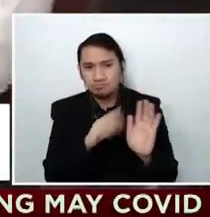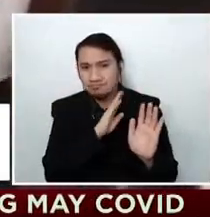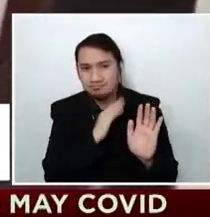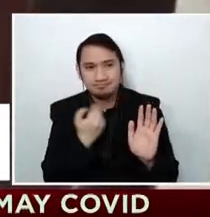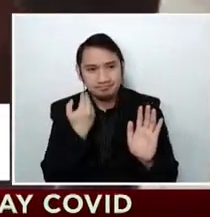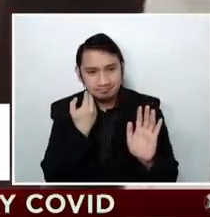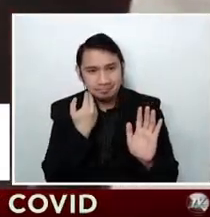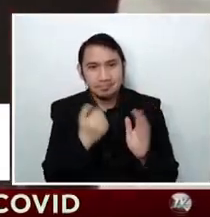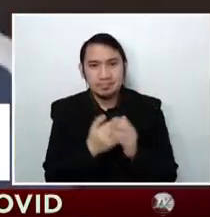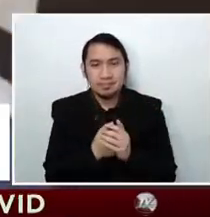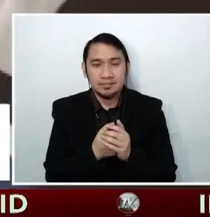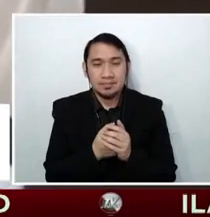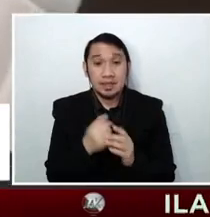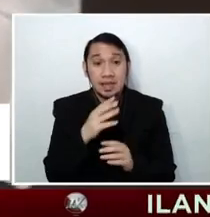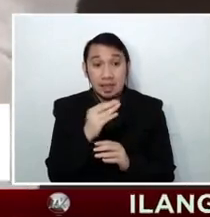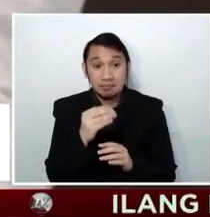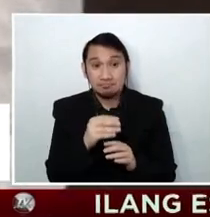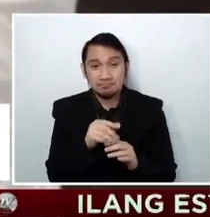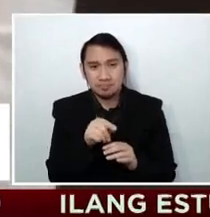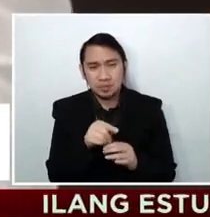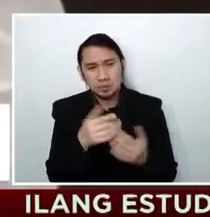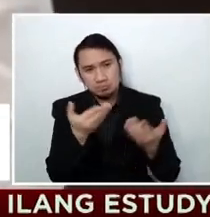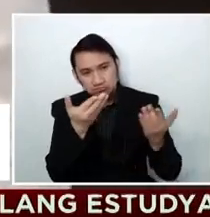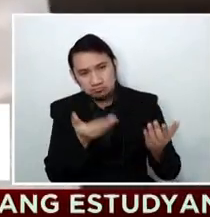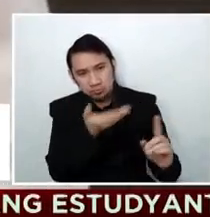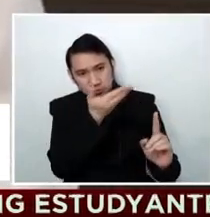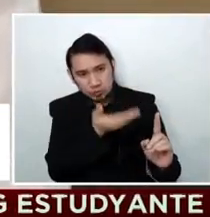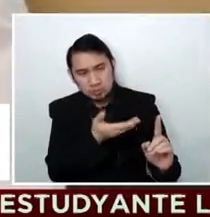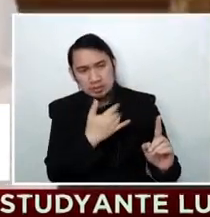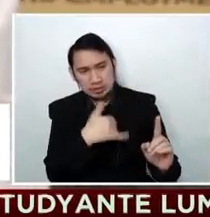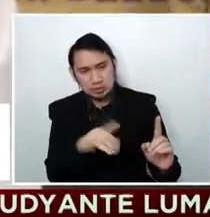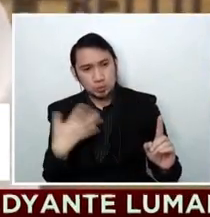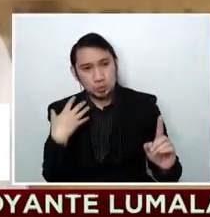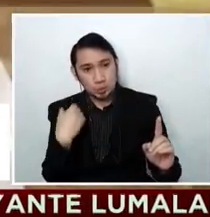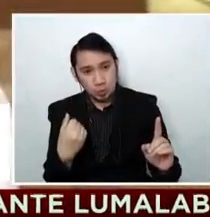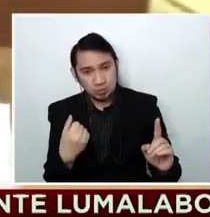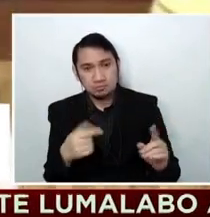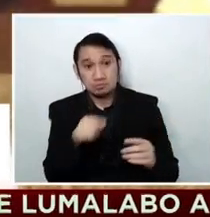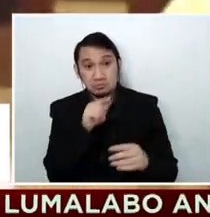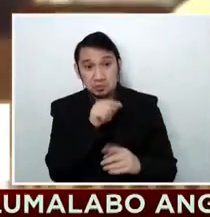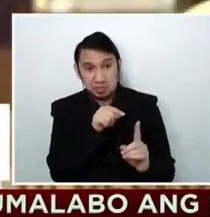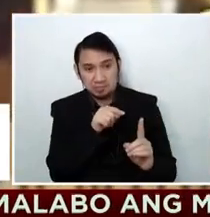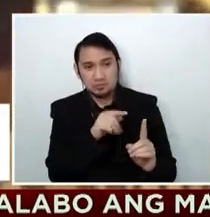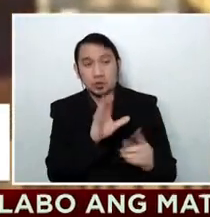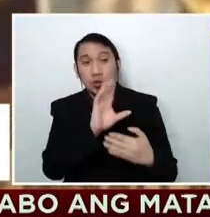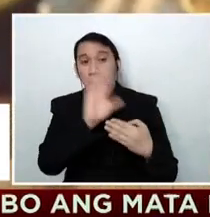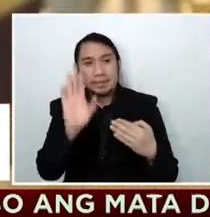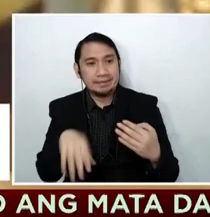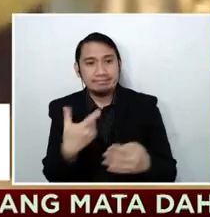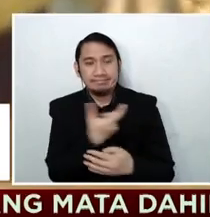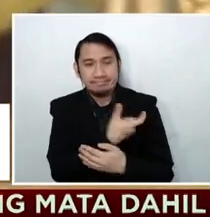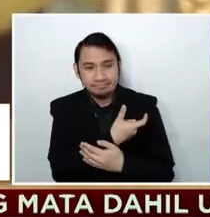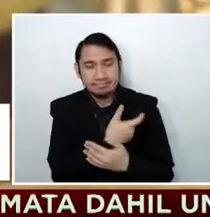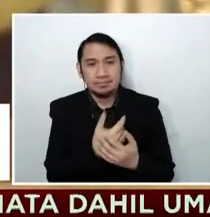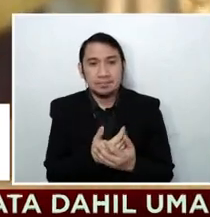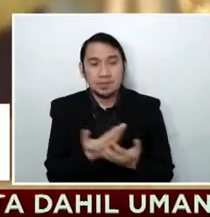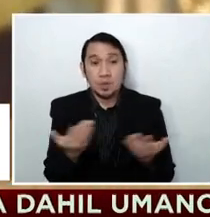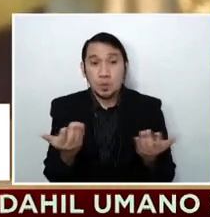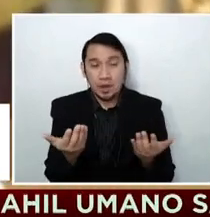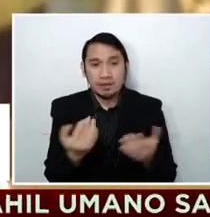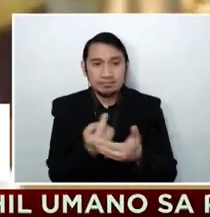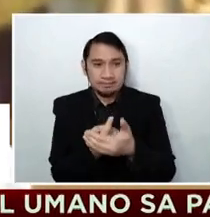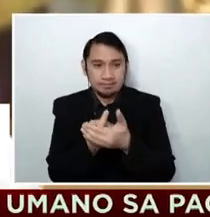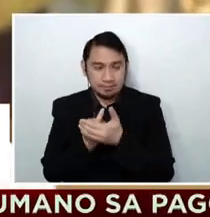ang kalihim at nananatiling malusog ang pangangatawan. Fully vaccinated din si Bello. Nakasalukuyan